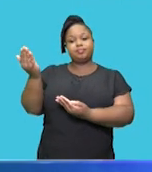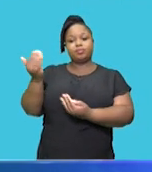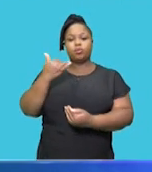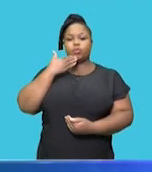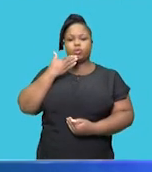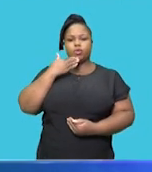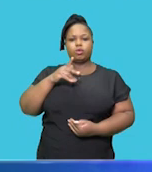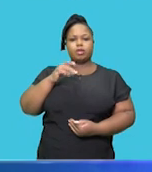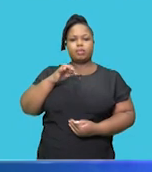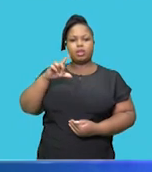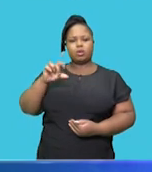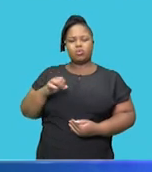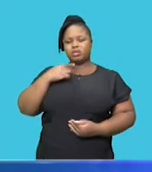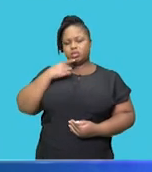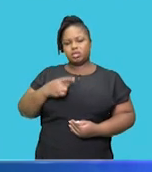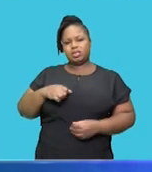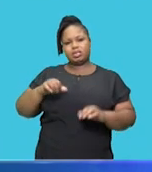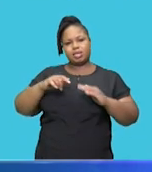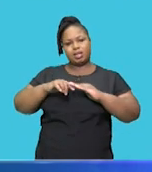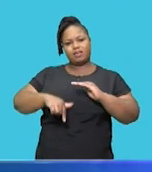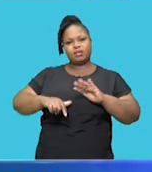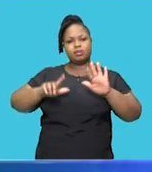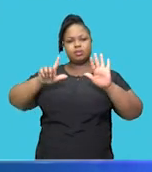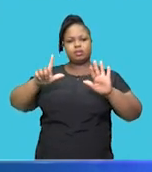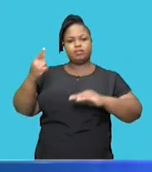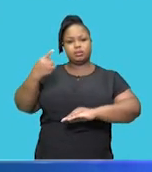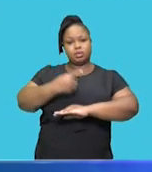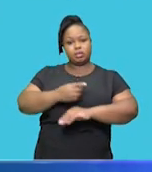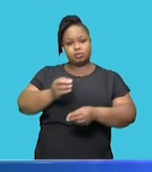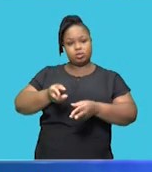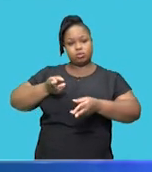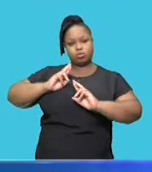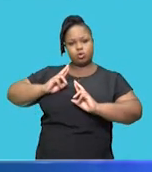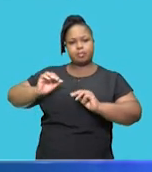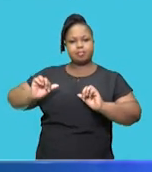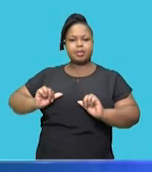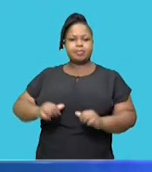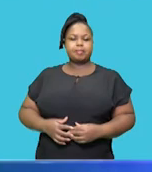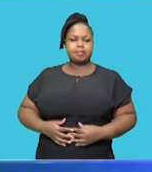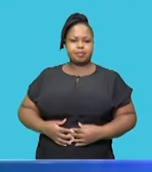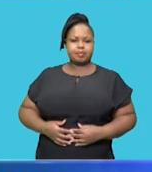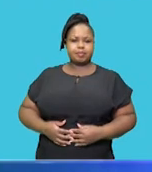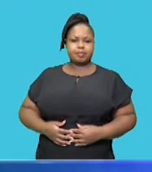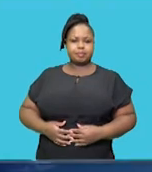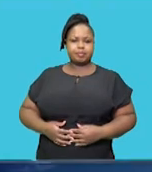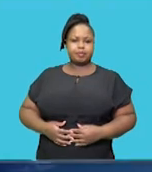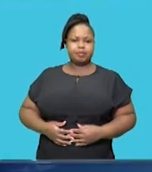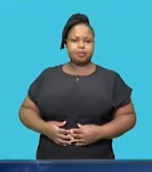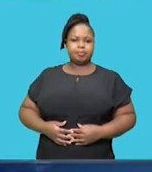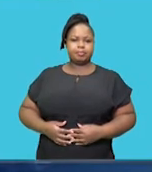waseGoli uKabelo Gwamanda izinsuku ezingaphansi kweziyisikhombisa ukuba ephendule kulezi zimfuno zawo.